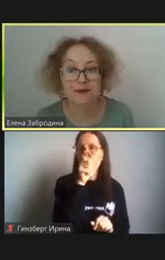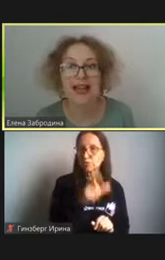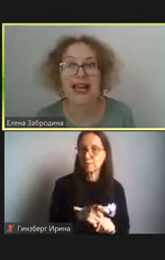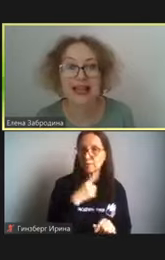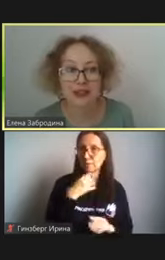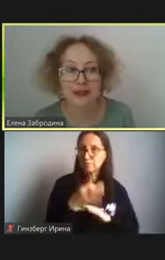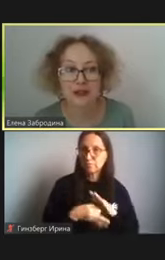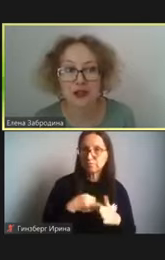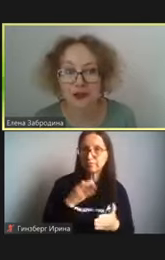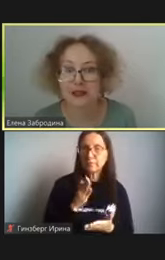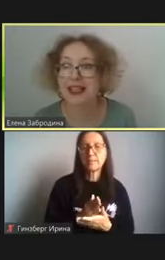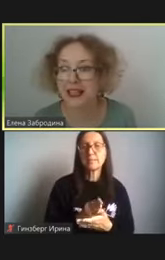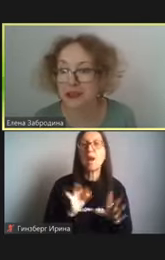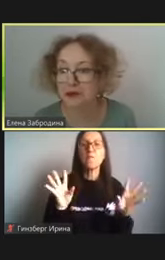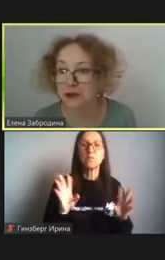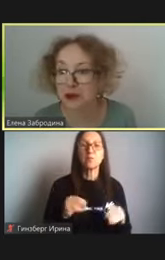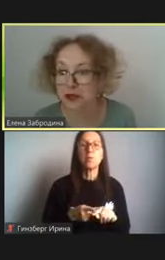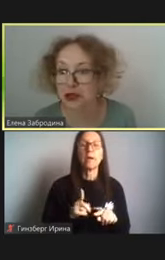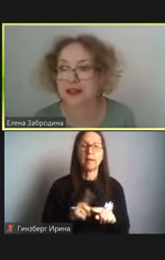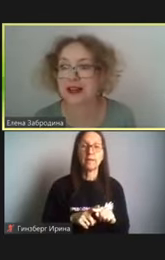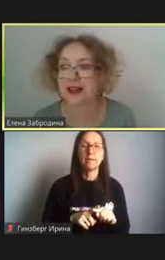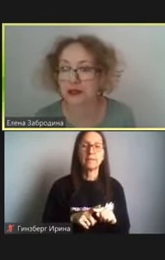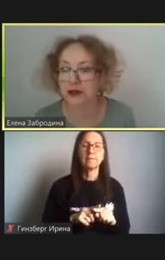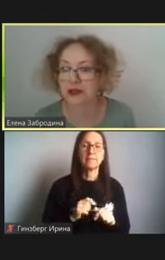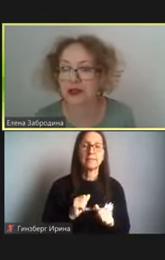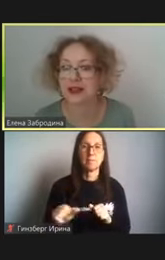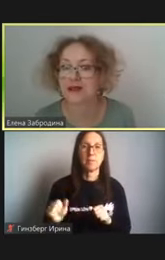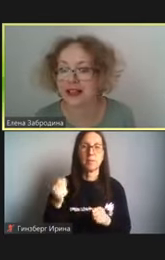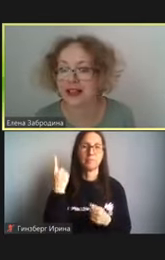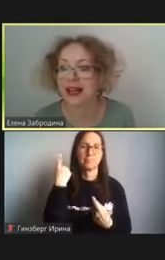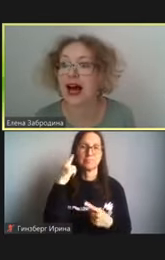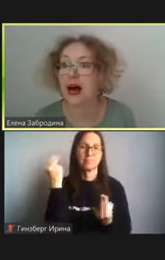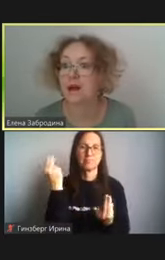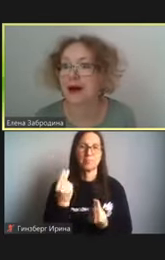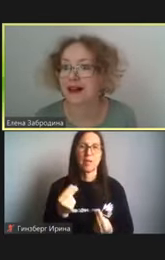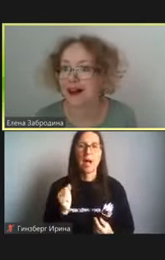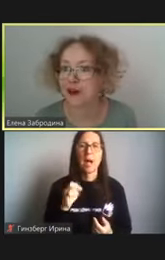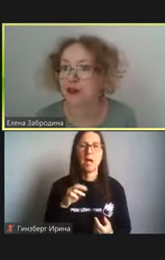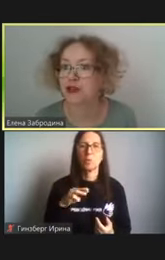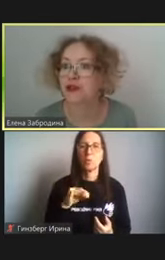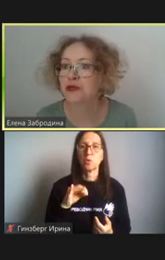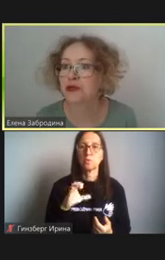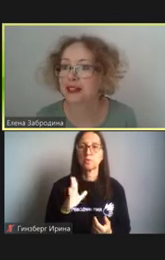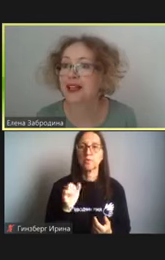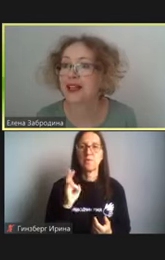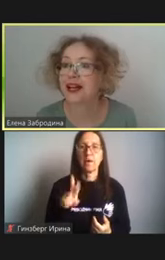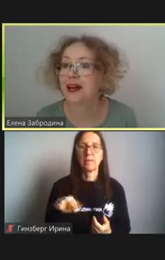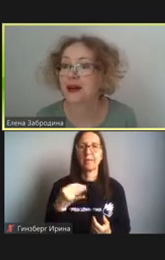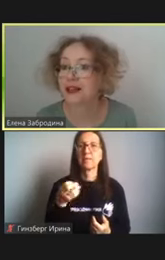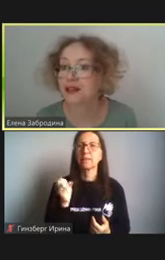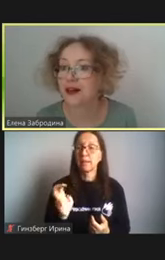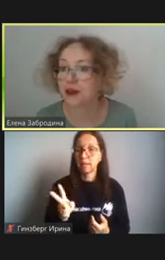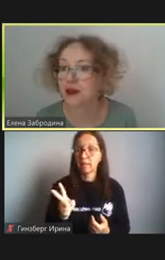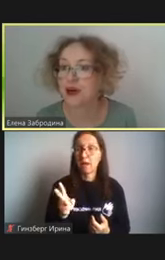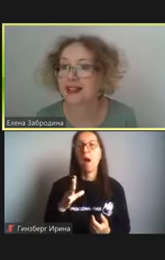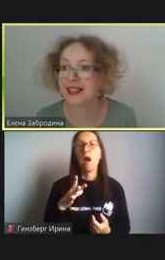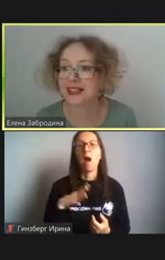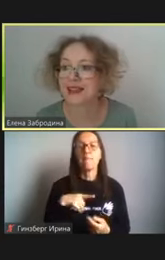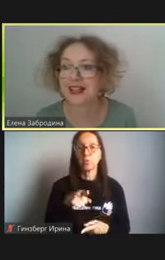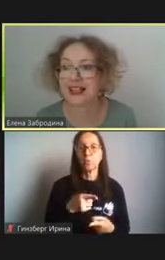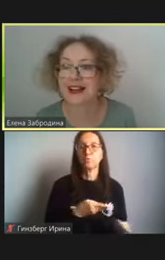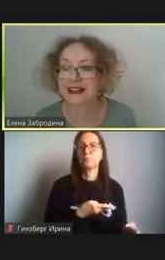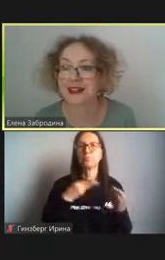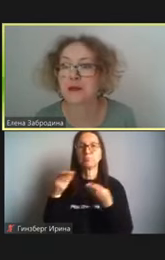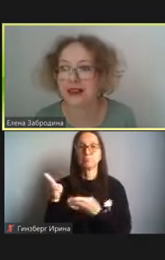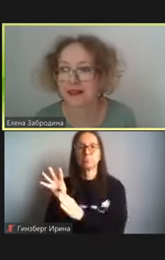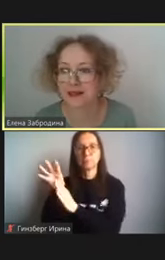Но это все есть в творчестве Антониуса ван Дейка, пока он не уедет ко двору английского